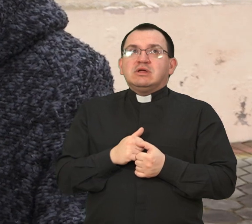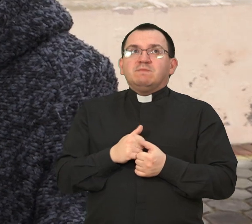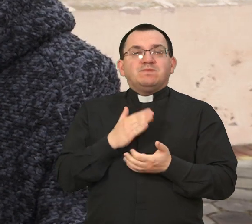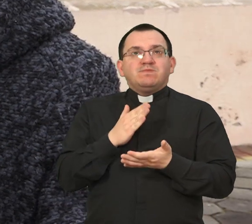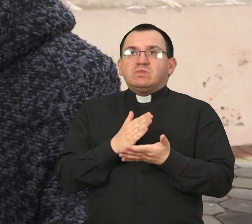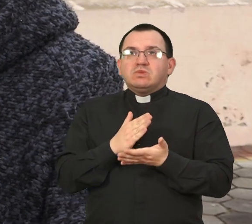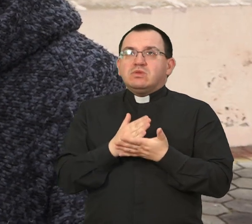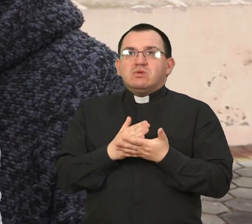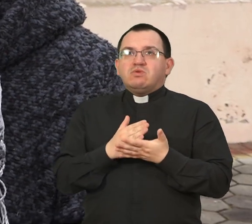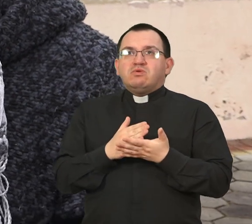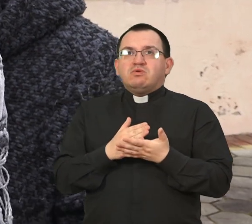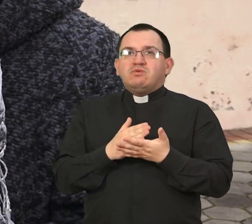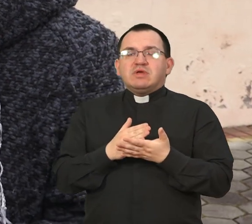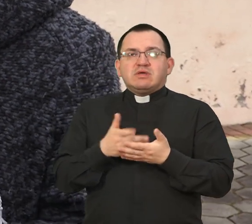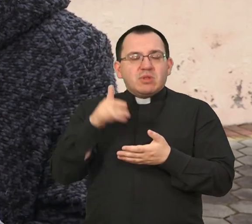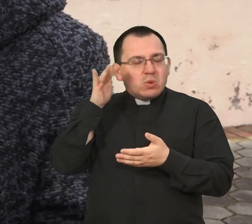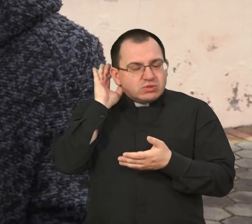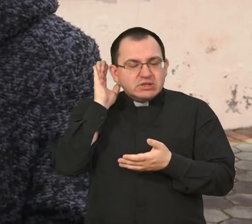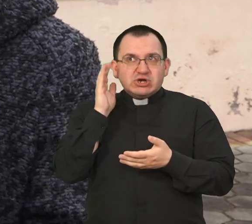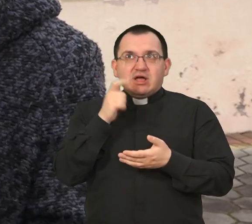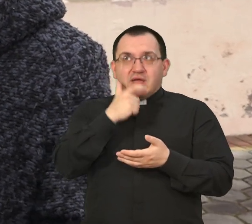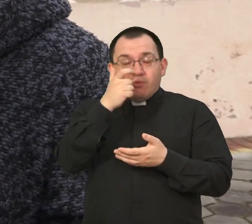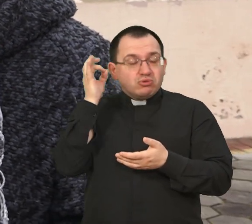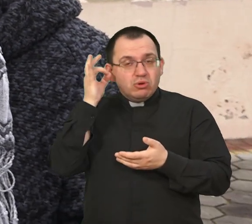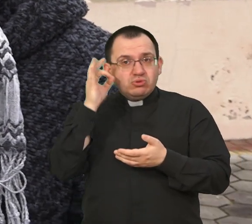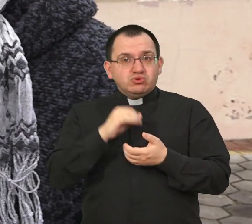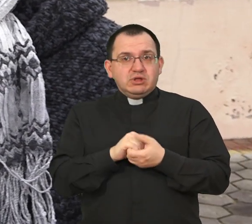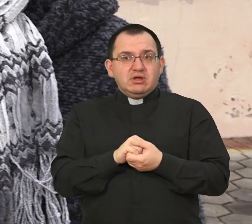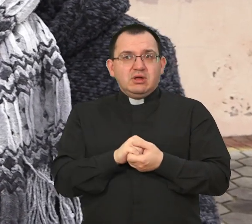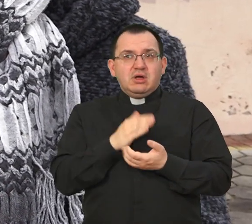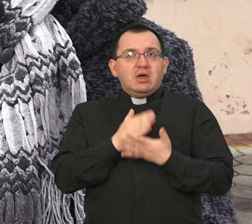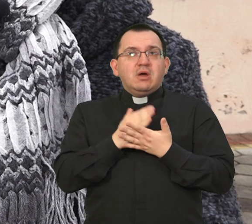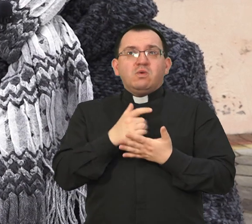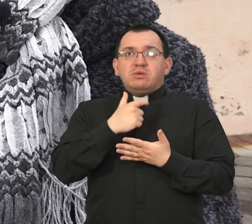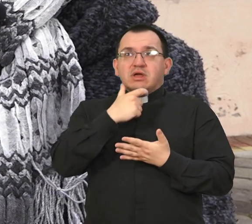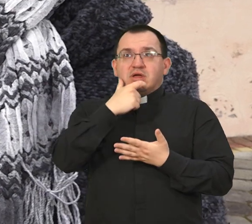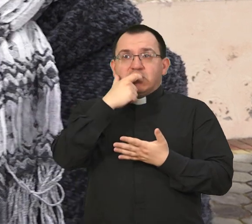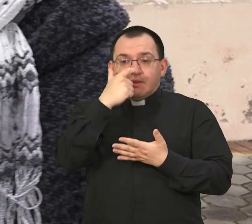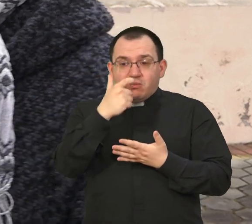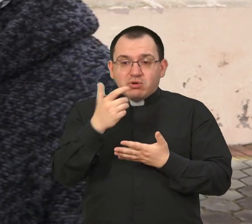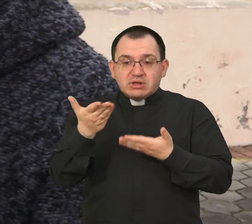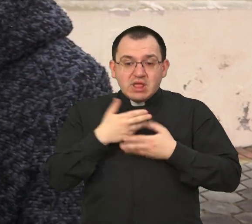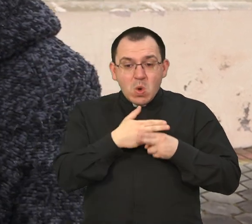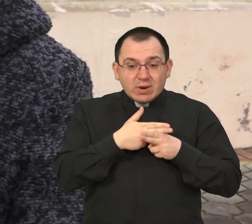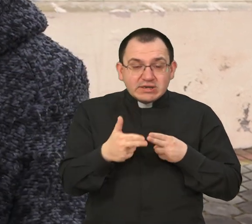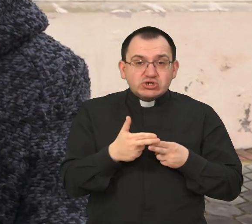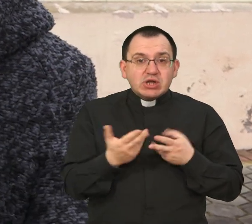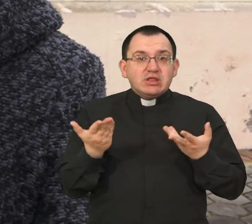uvijek je bilo uslišanja. Uvijek se je našlo